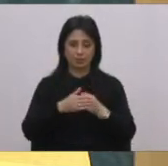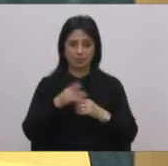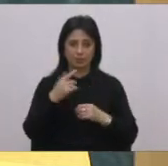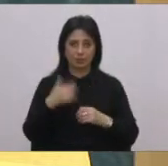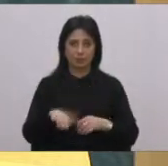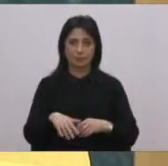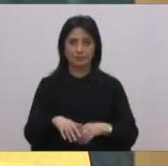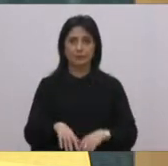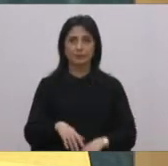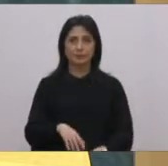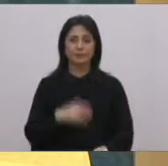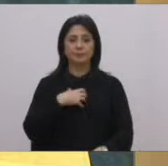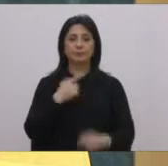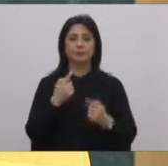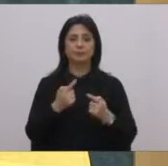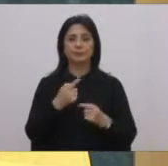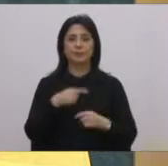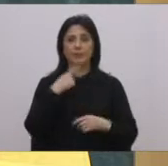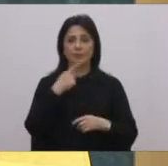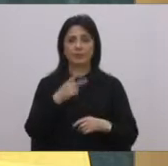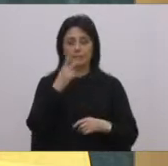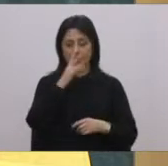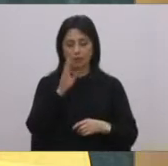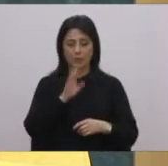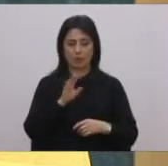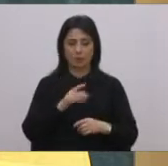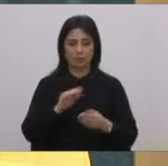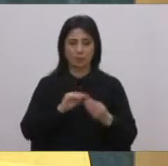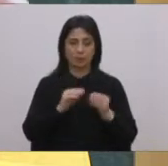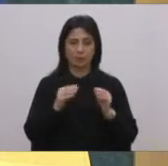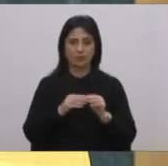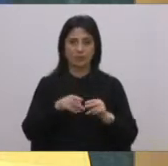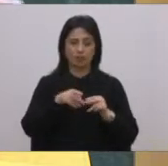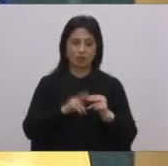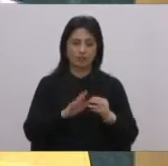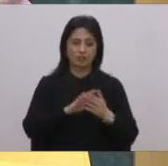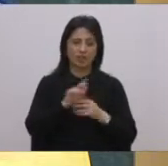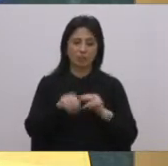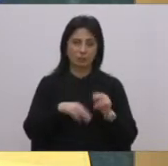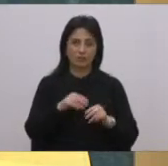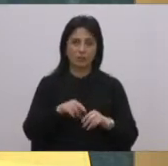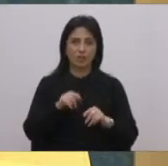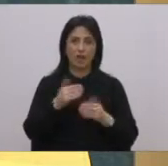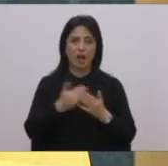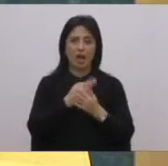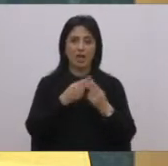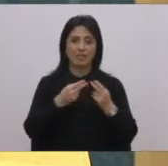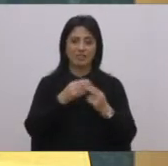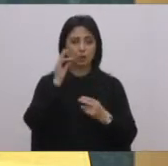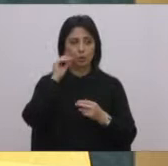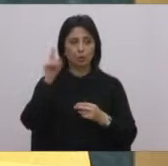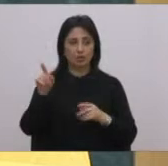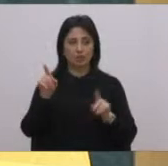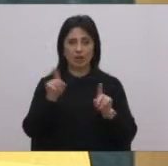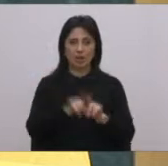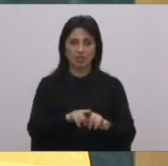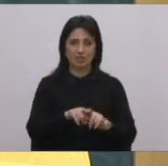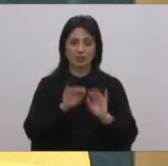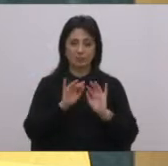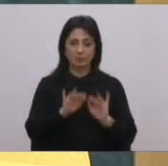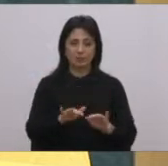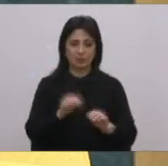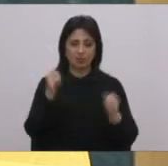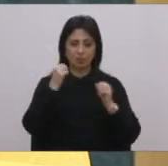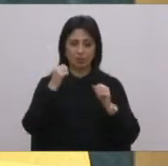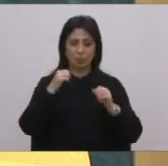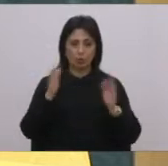არის, მნიშვნელოვანი აღნიშნოს მიუხედავად გამოწვევებისა შეწყვეტილი ხელშეკრულებების ახალციხეში და ზუგდიდში ასევე მიმდინარეობს